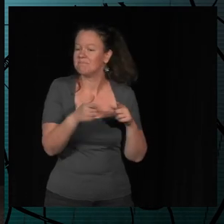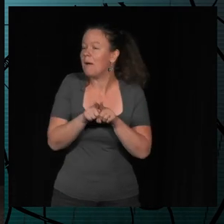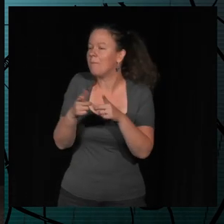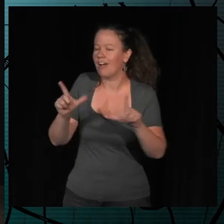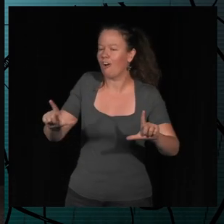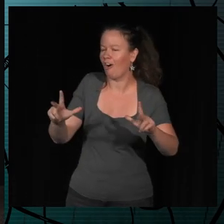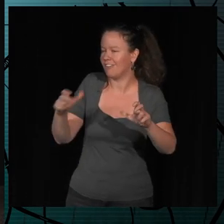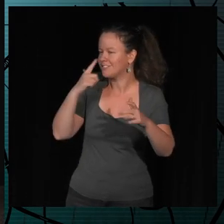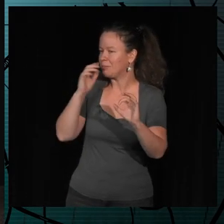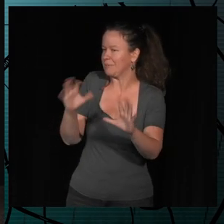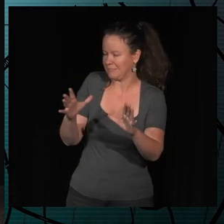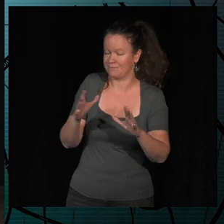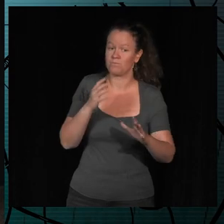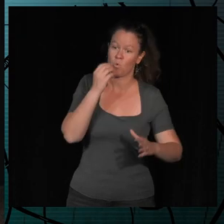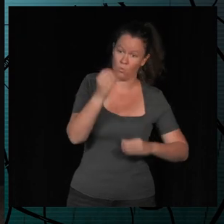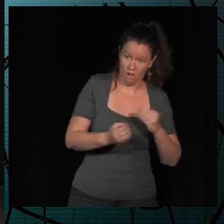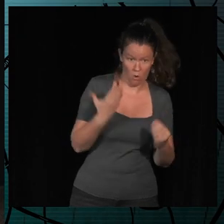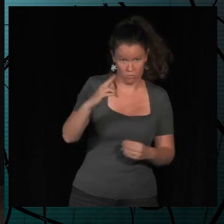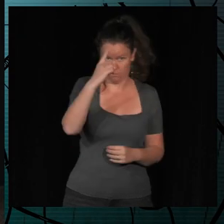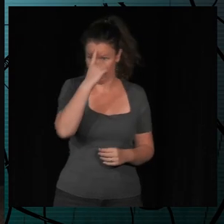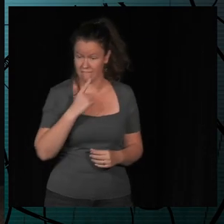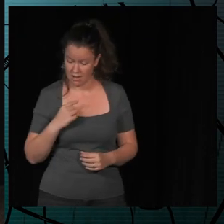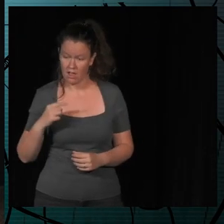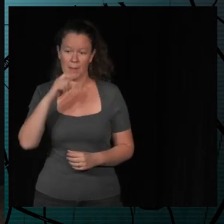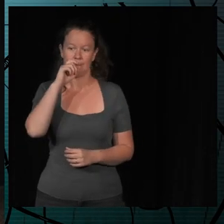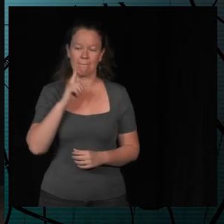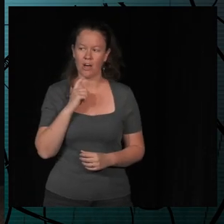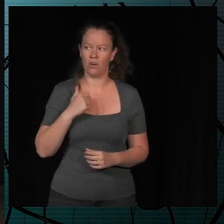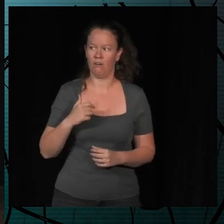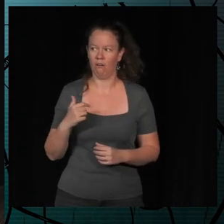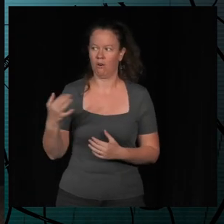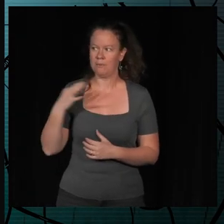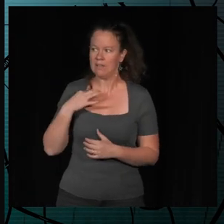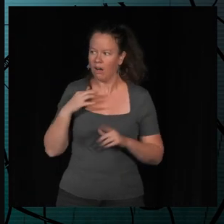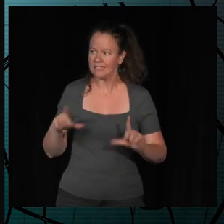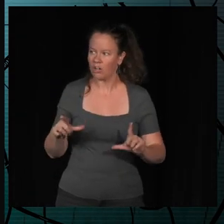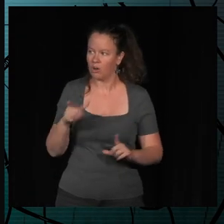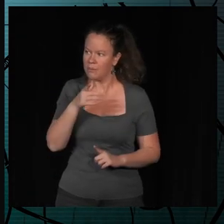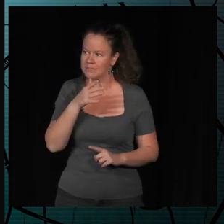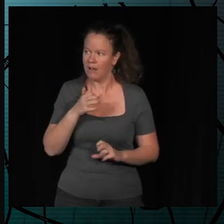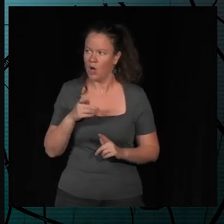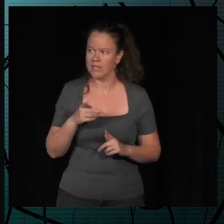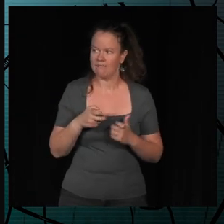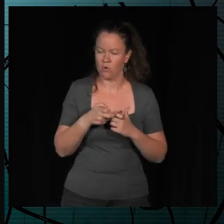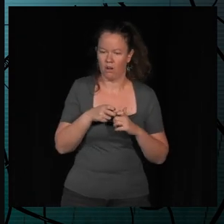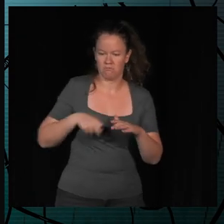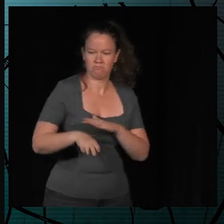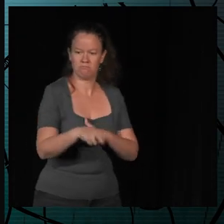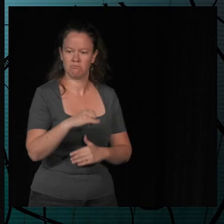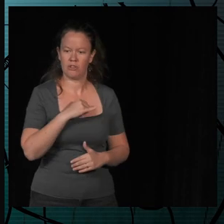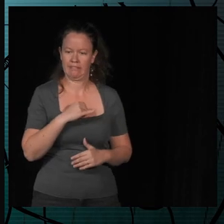et de l'autre côté on a des parents qui bah parce qu'ils ont entendu la média c'est pas bien pour exemp enfant vont se planquer aux toilettes pour faire du